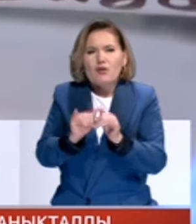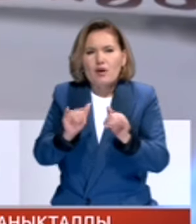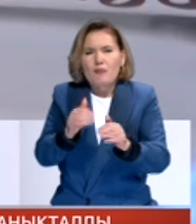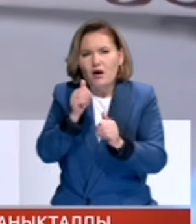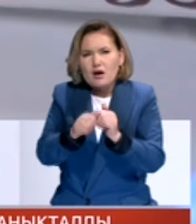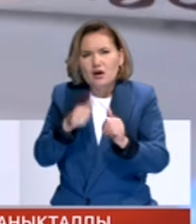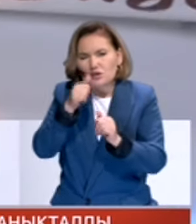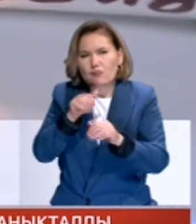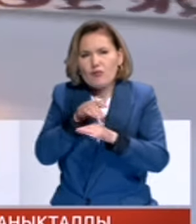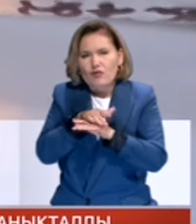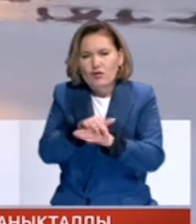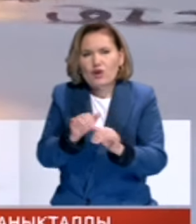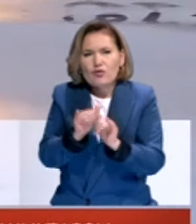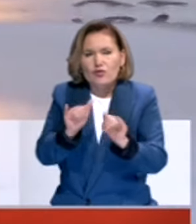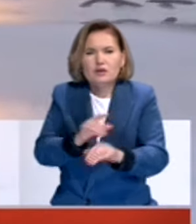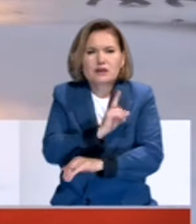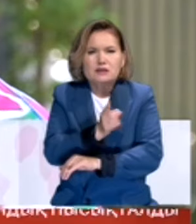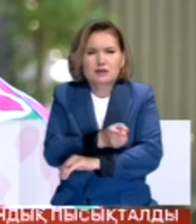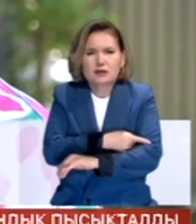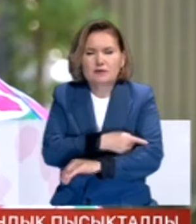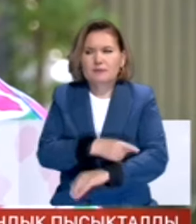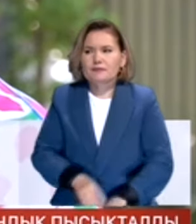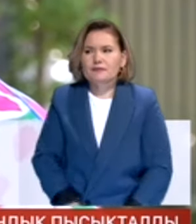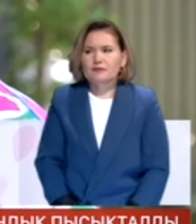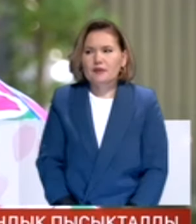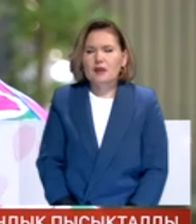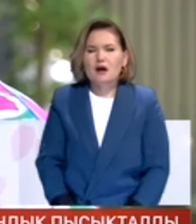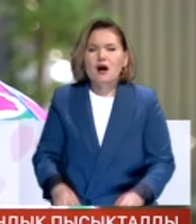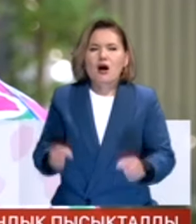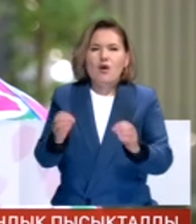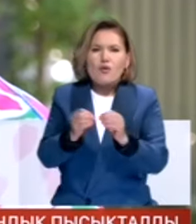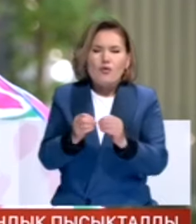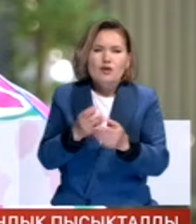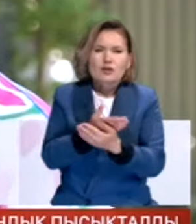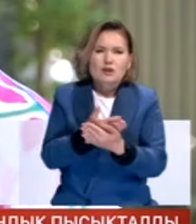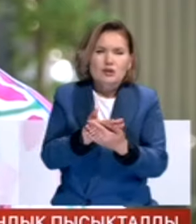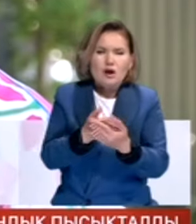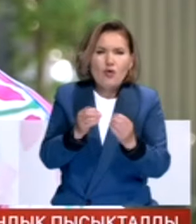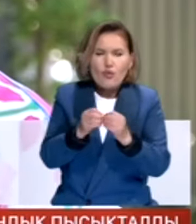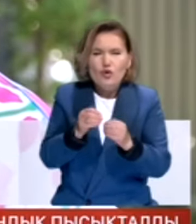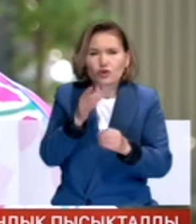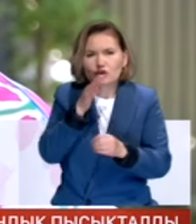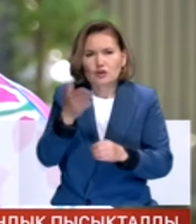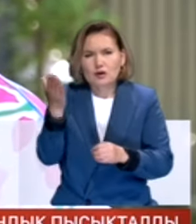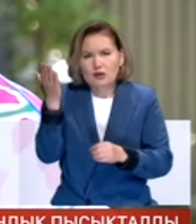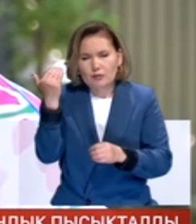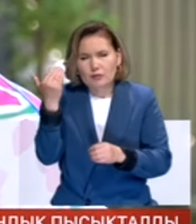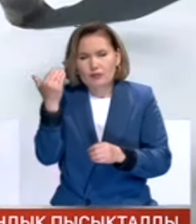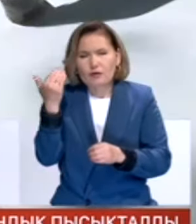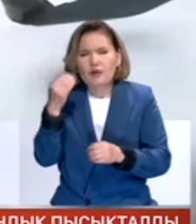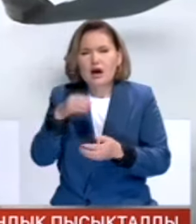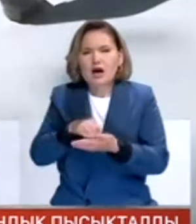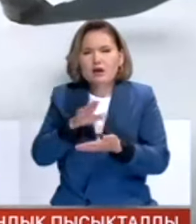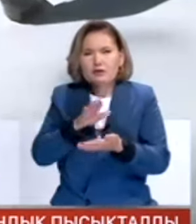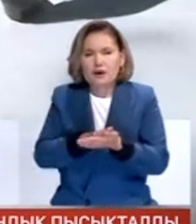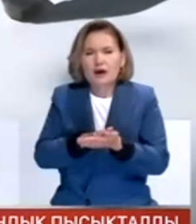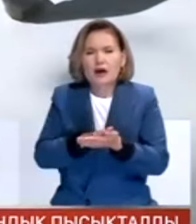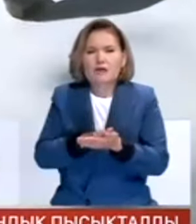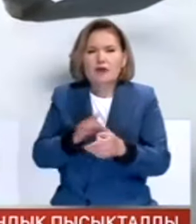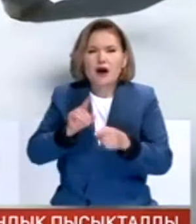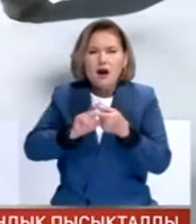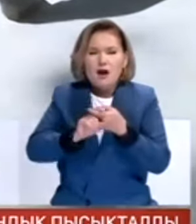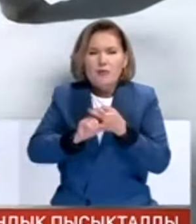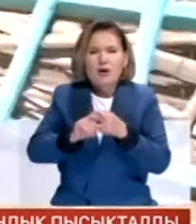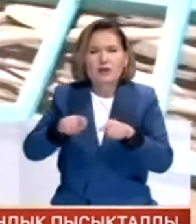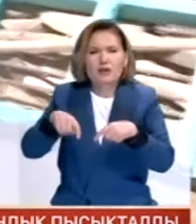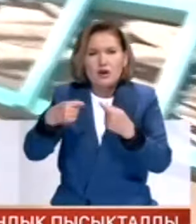бара жатқаны мамандарды алаңдатып отыр. 10 шақты 10-нан да аса жыл бұрын бізде есепте осы кененің аурудың